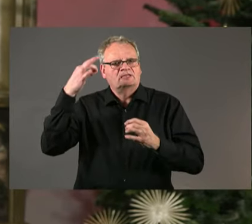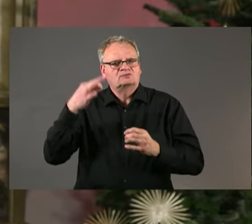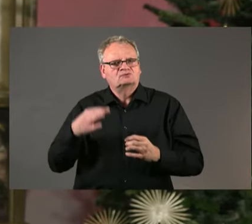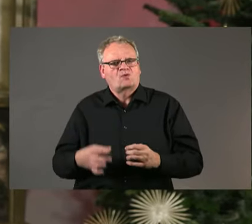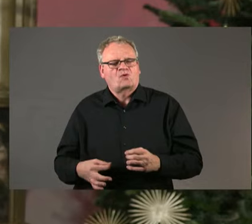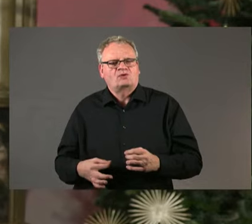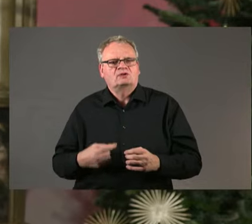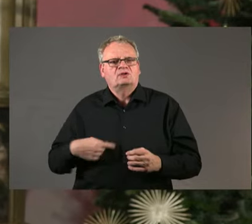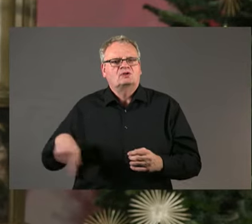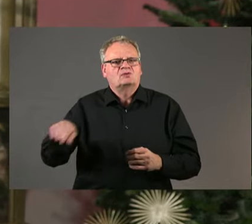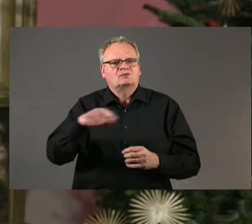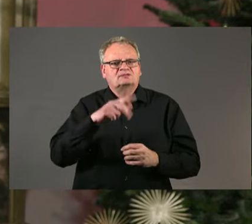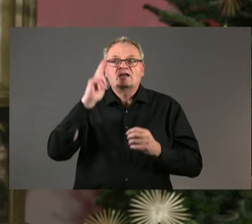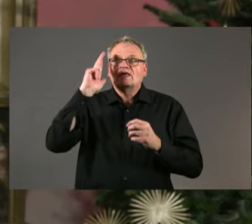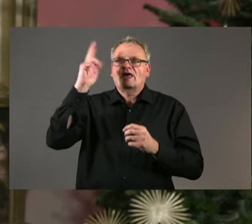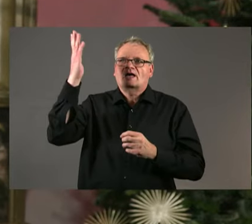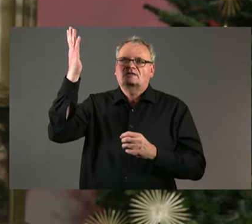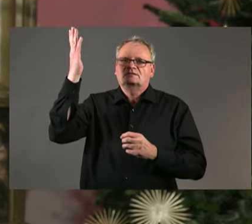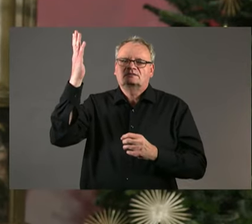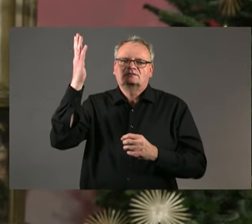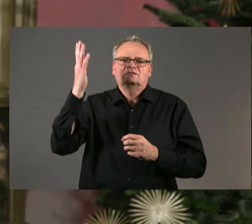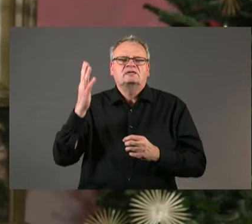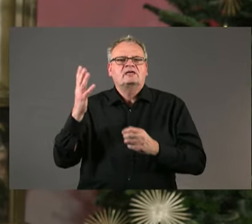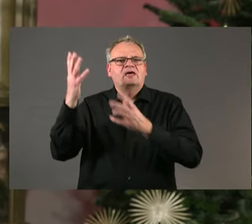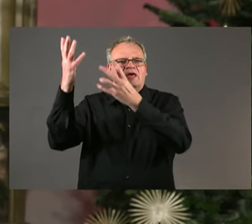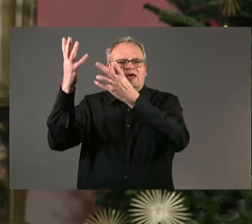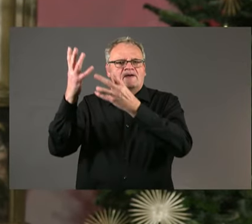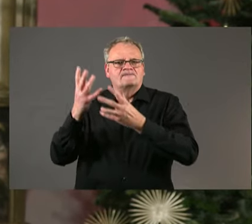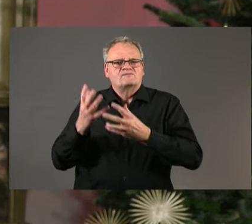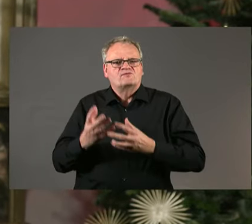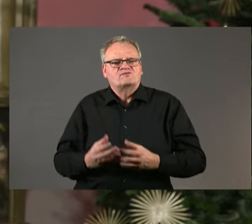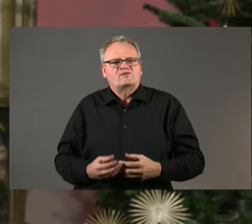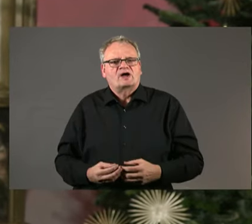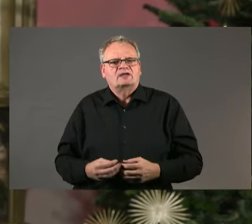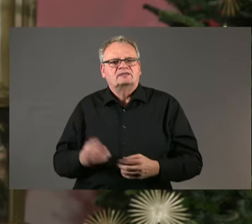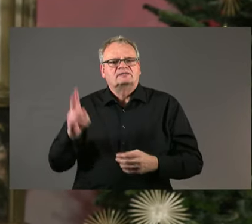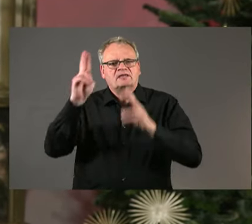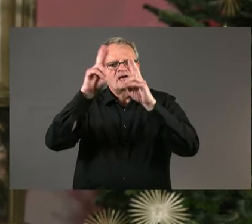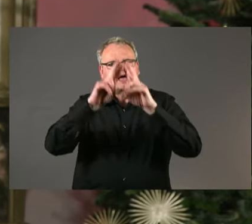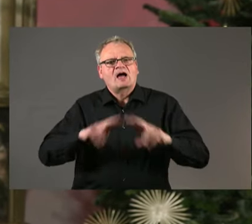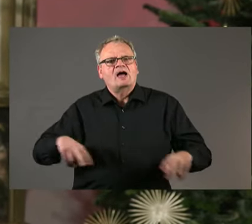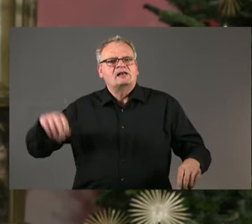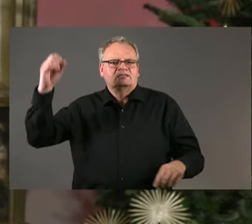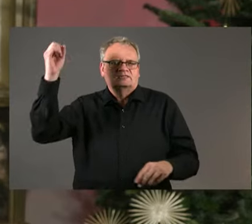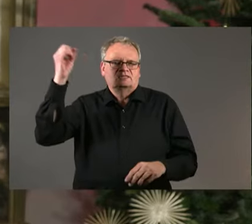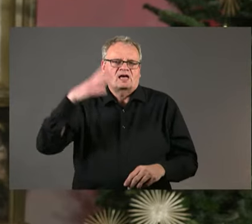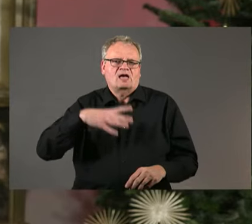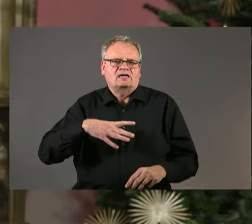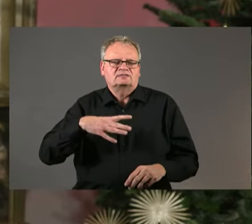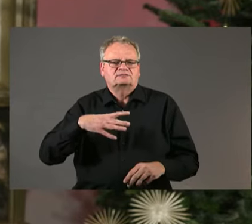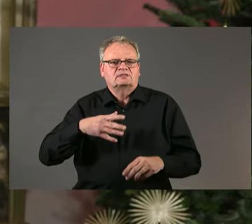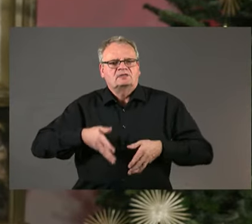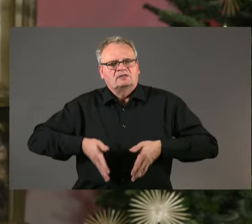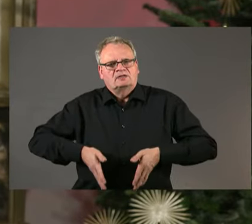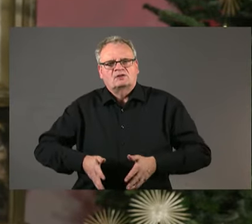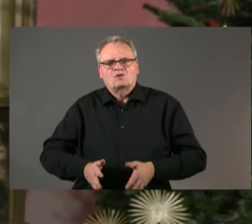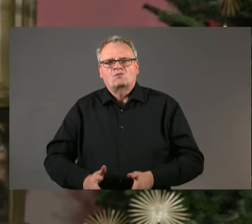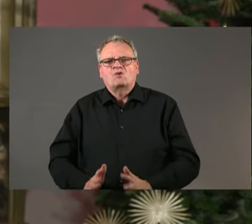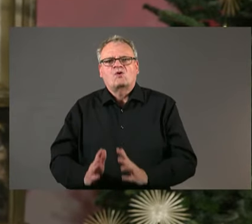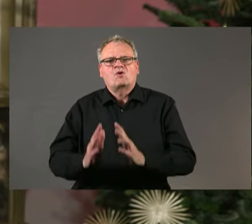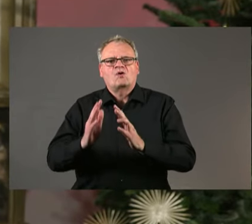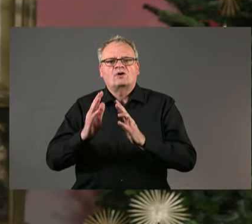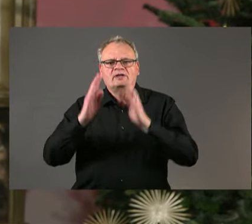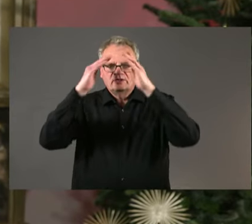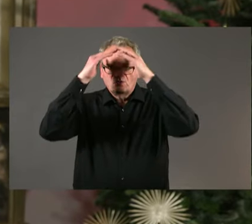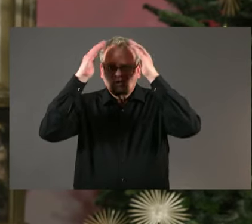eingeborenen Sohn, unseren Herrn. Empfangen durch den Heiligen Geist, geboren von der